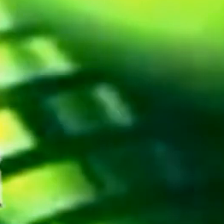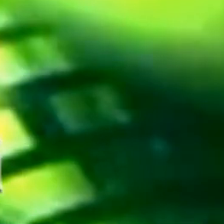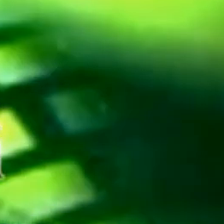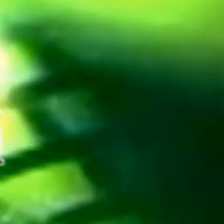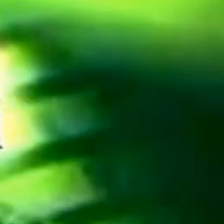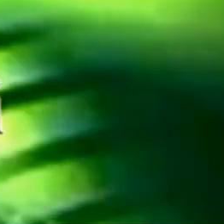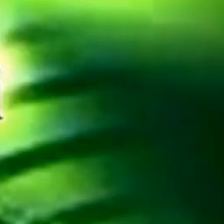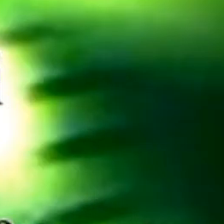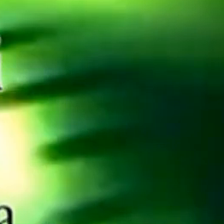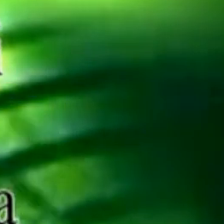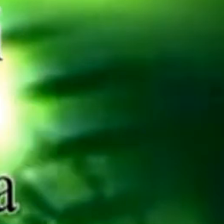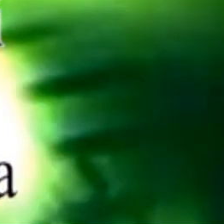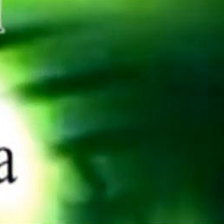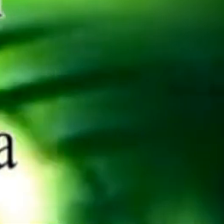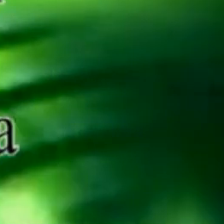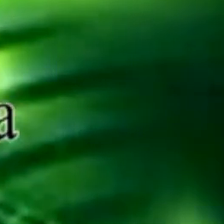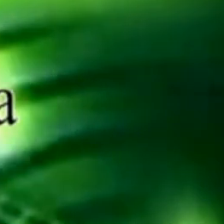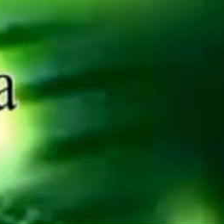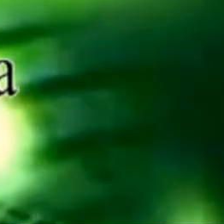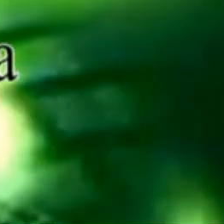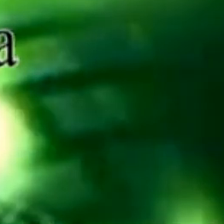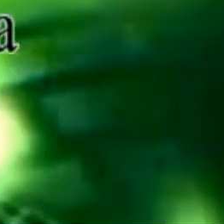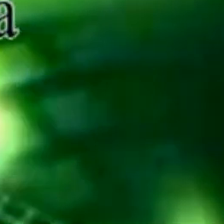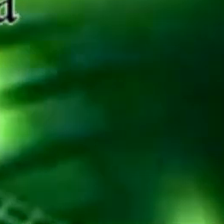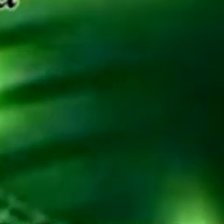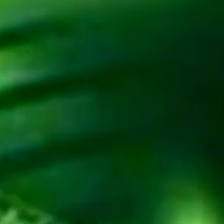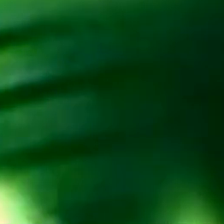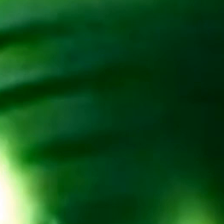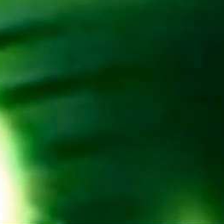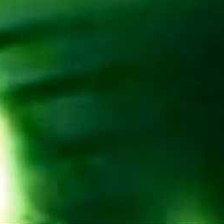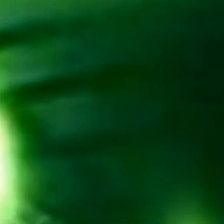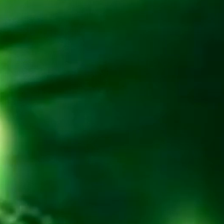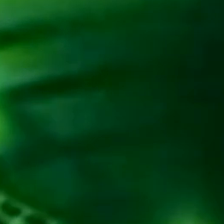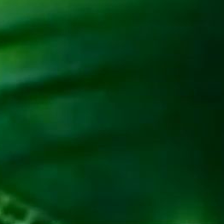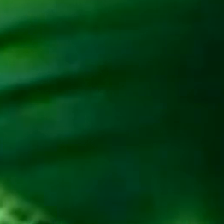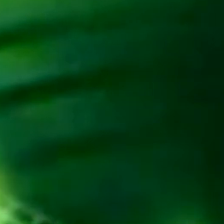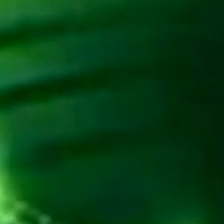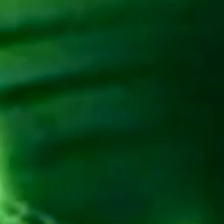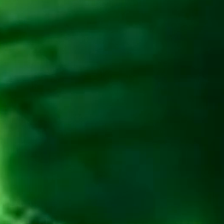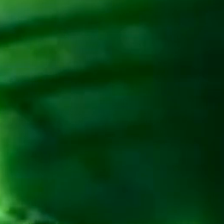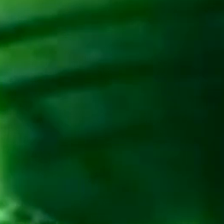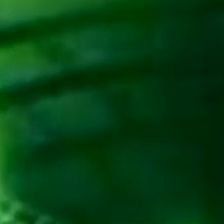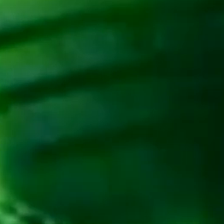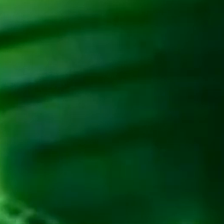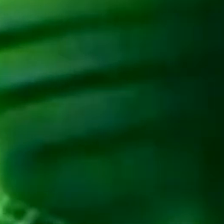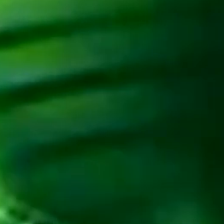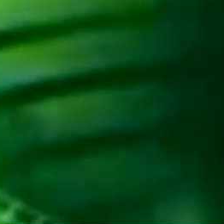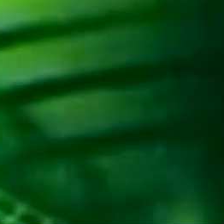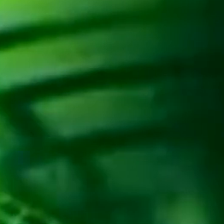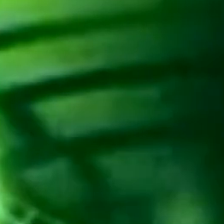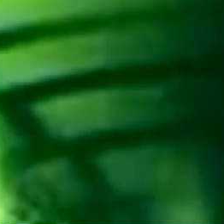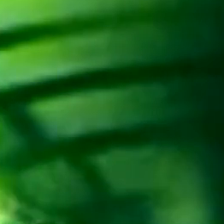semwana onyaradzwa munganya Zenyanza